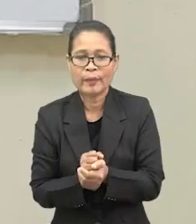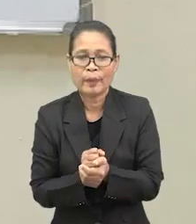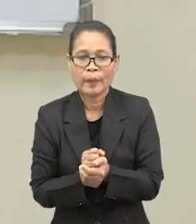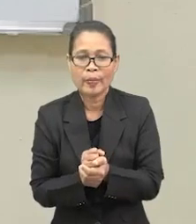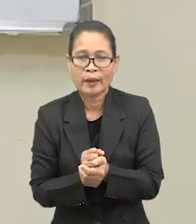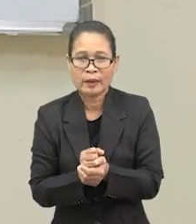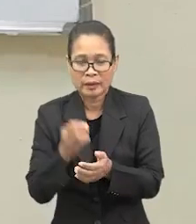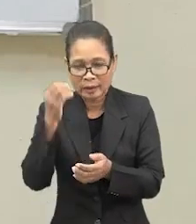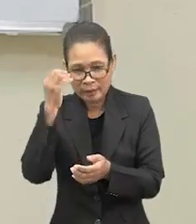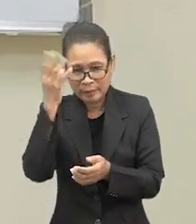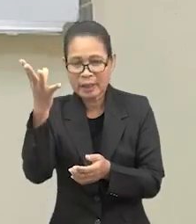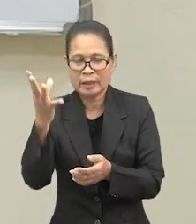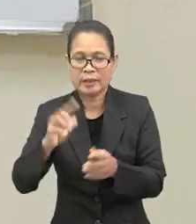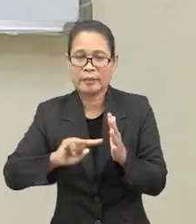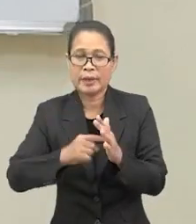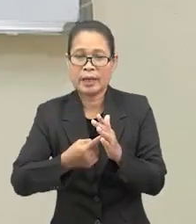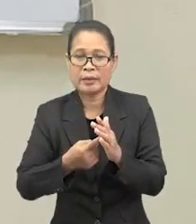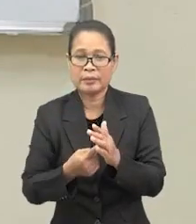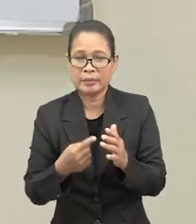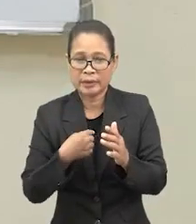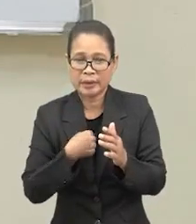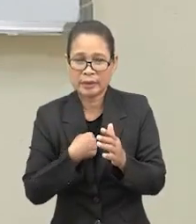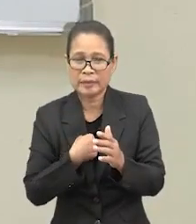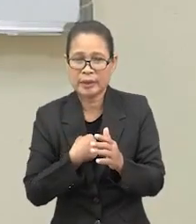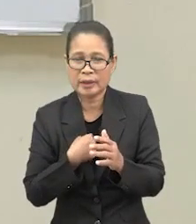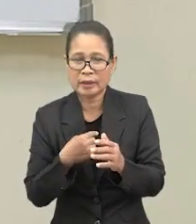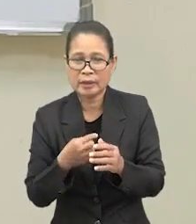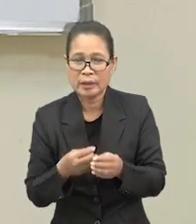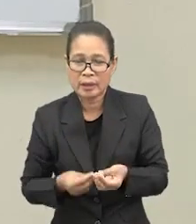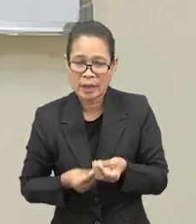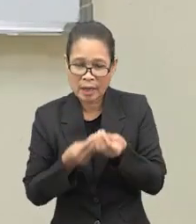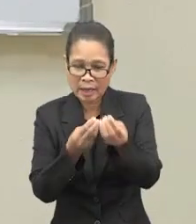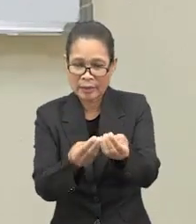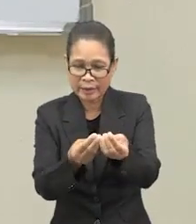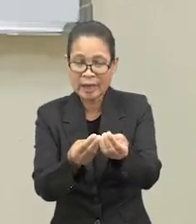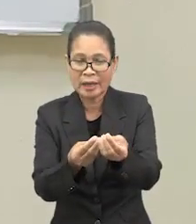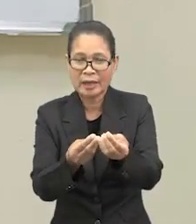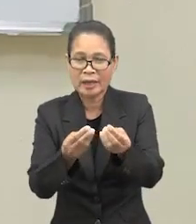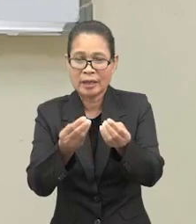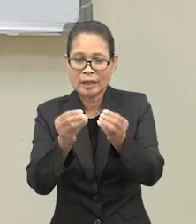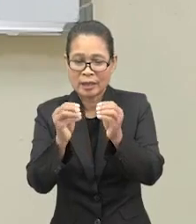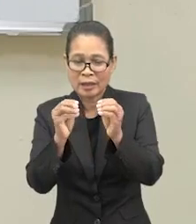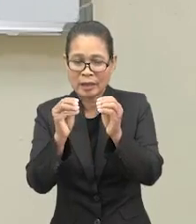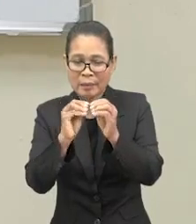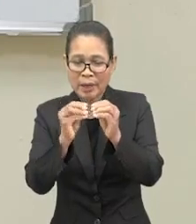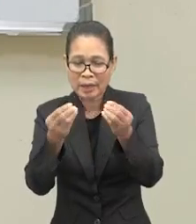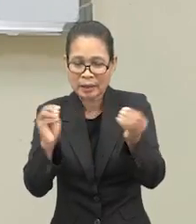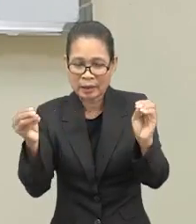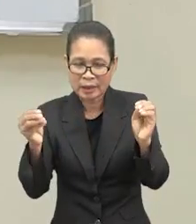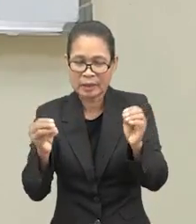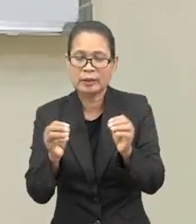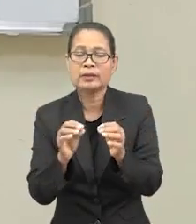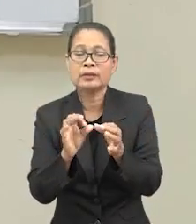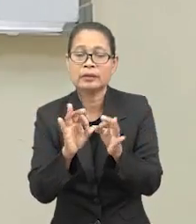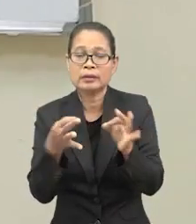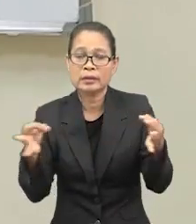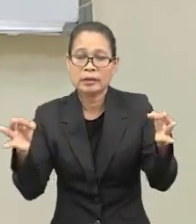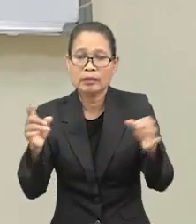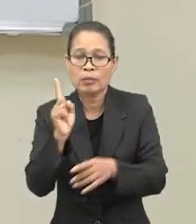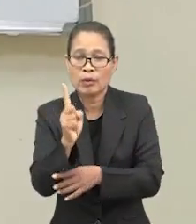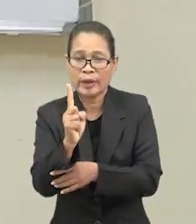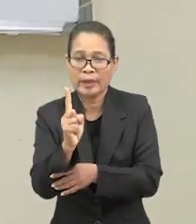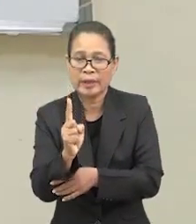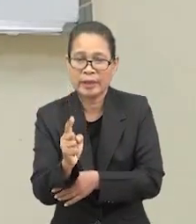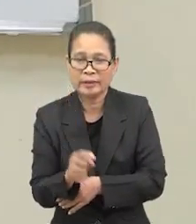bàn. Ná. Chẳng. Đàm bây chạp đám. Nẹ cổ nâng đo nâu là bạc lệch mùi đo cốn.